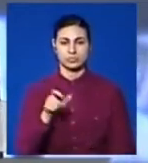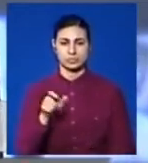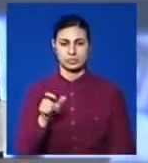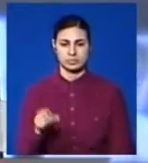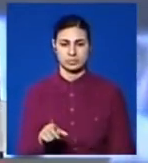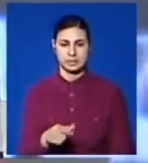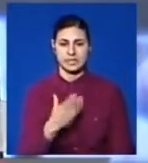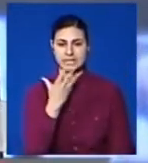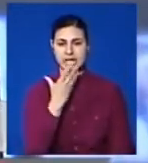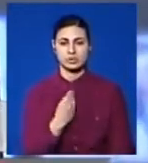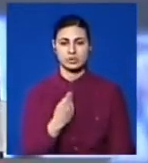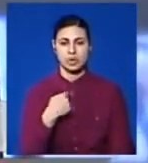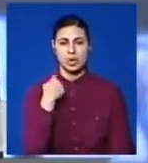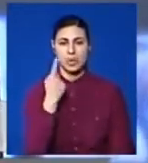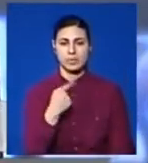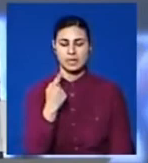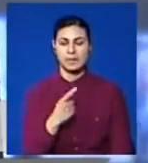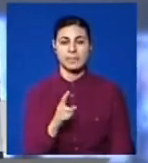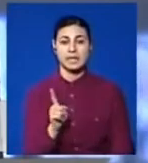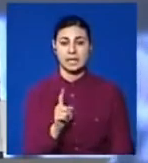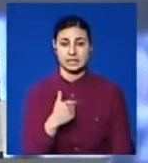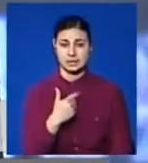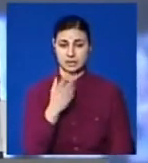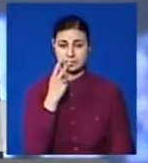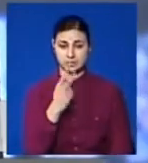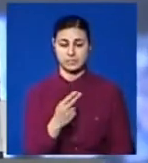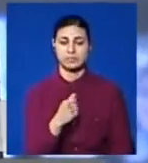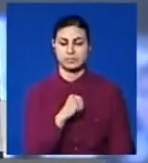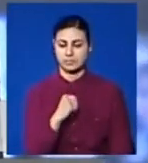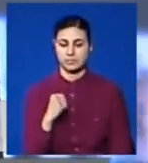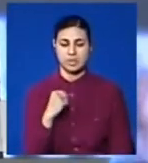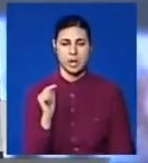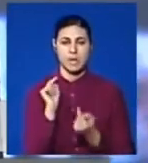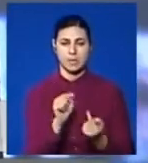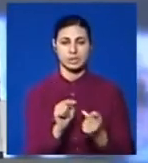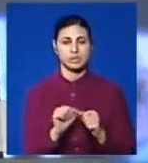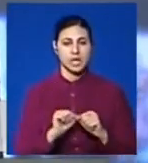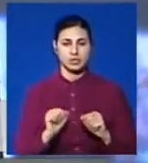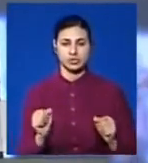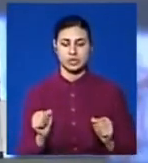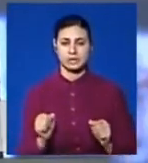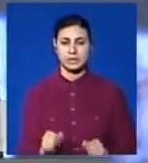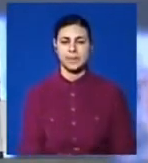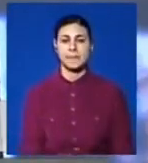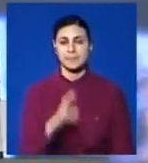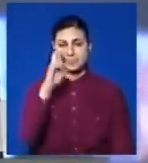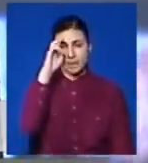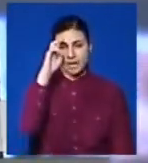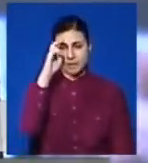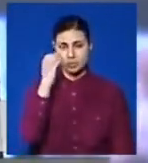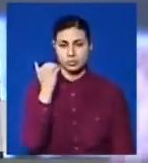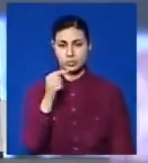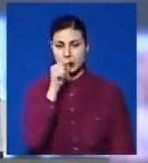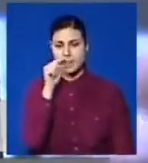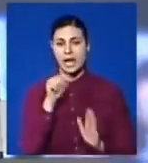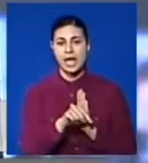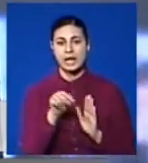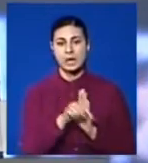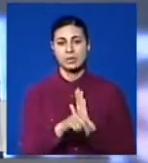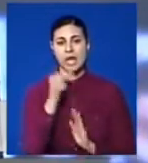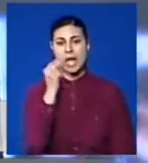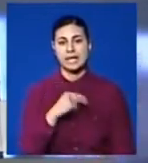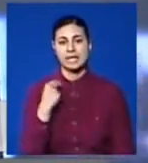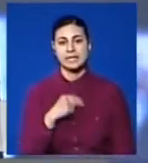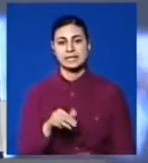კონკრეტული სასულიერო პირები. რაზეც ჩვენ გვაქვს პროტესტი, არ შეიძლება ხელისუფლება ერეოდეს ეკლესიის